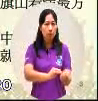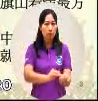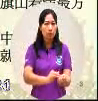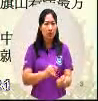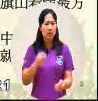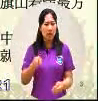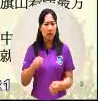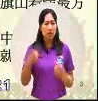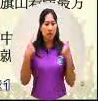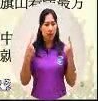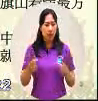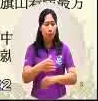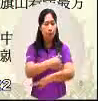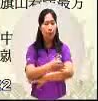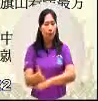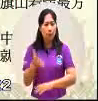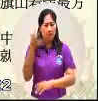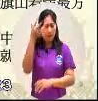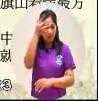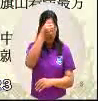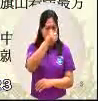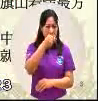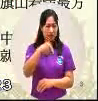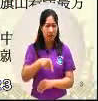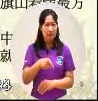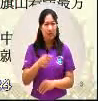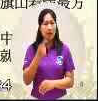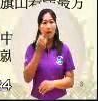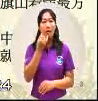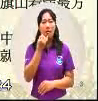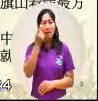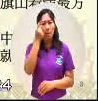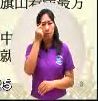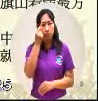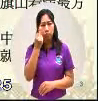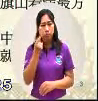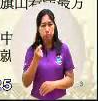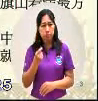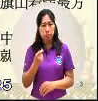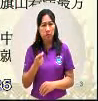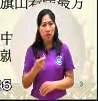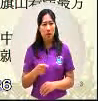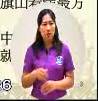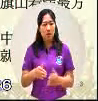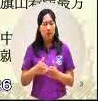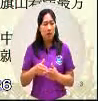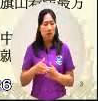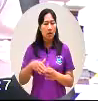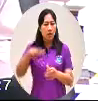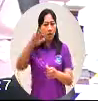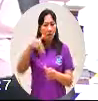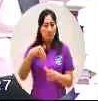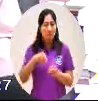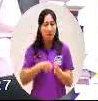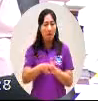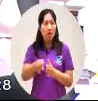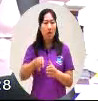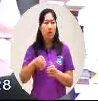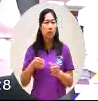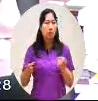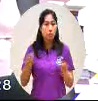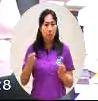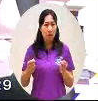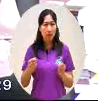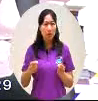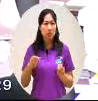怜，还需要叫人家来包车。我不知道这个我们交通局还有市府团队哈、哦，对